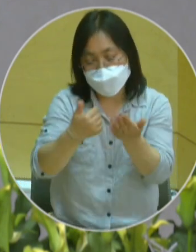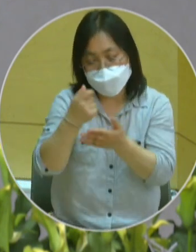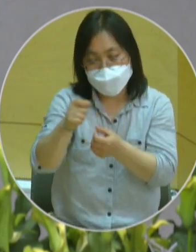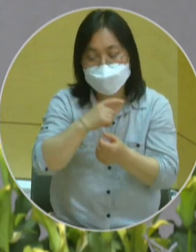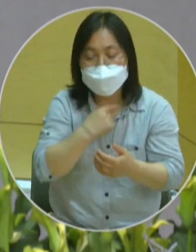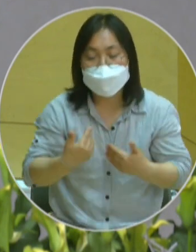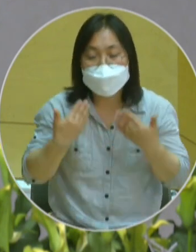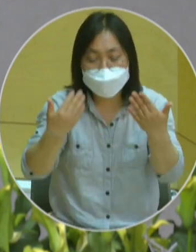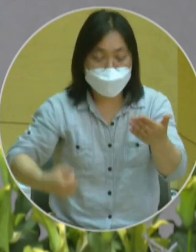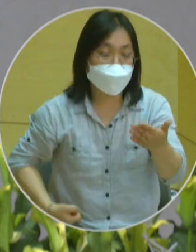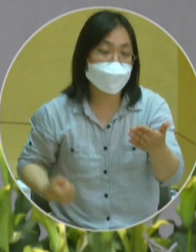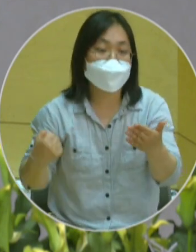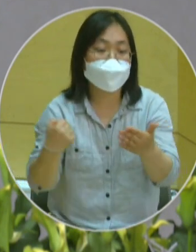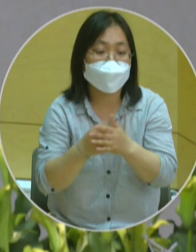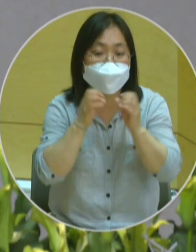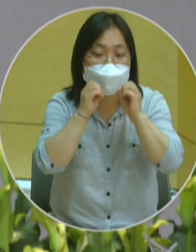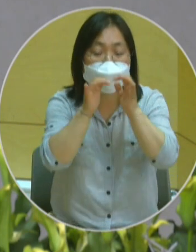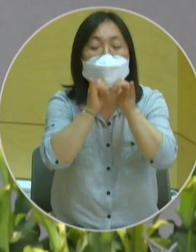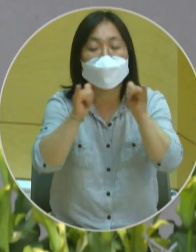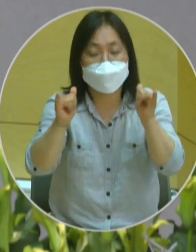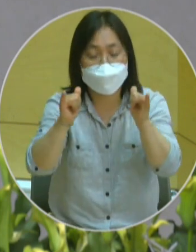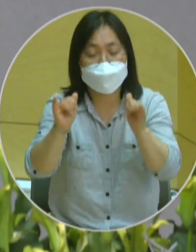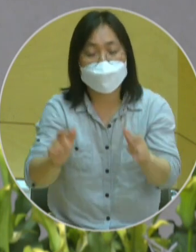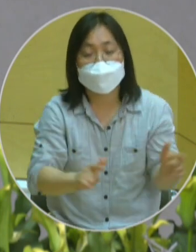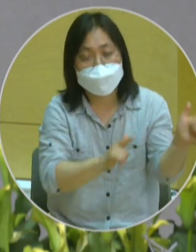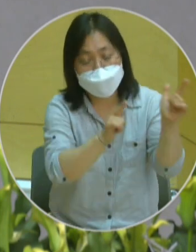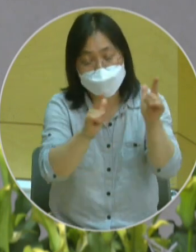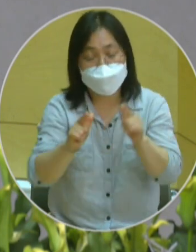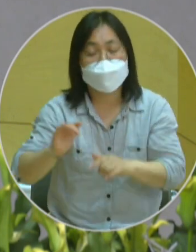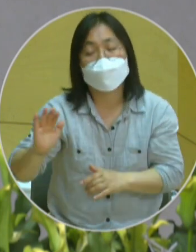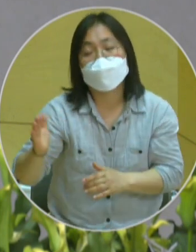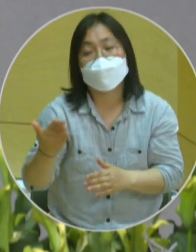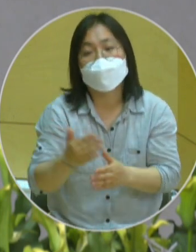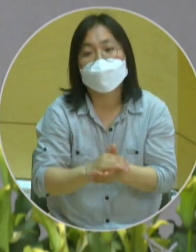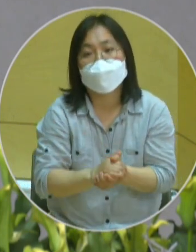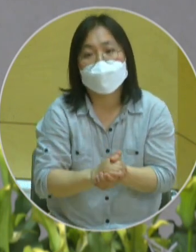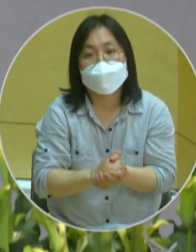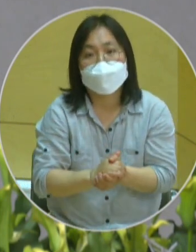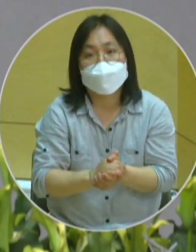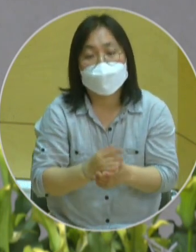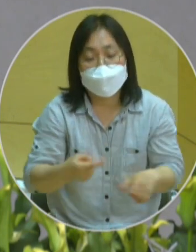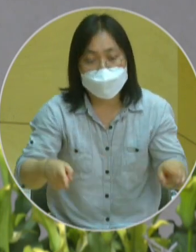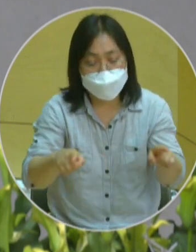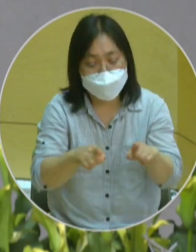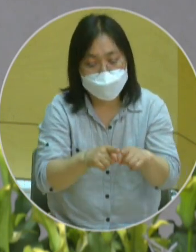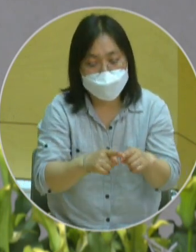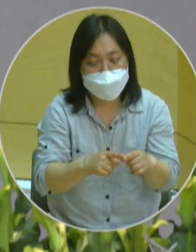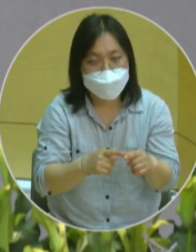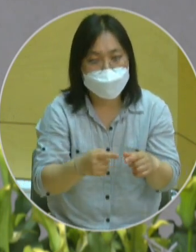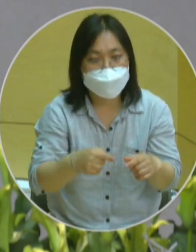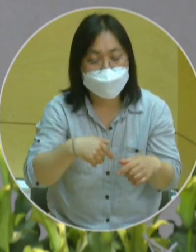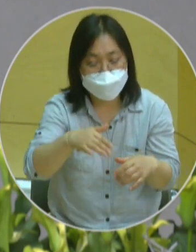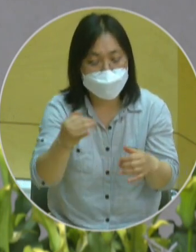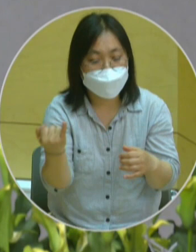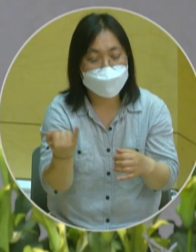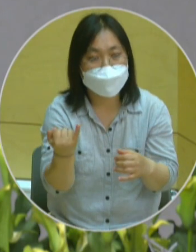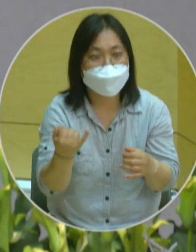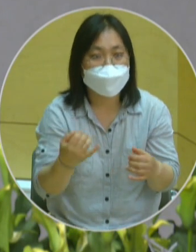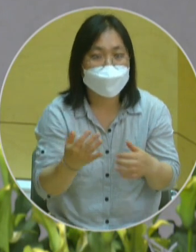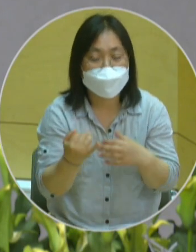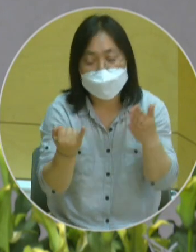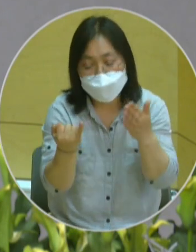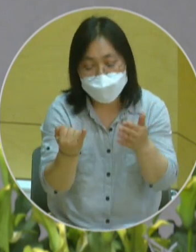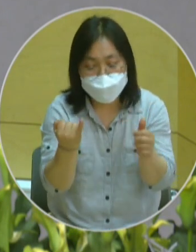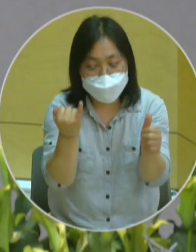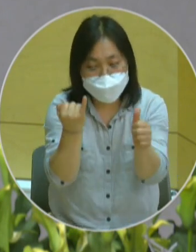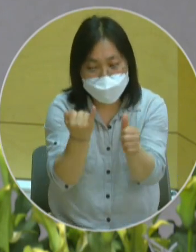헌신하고 결단하고 선교사로 떠나기로 마음을 정하게 됩니다. 근데 같이 떠날 여자가 있어야죠. 자기가 청혼한